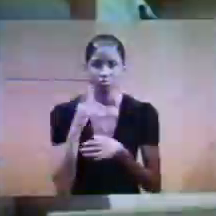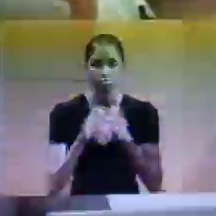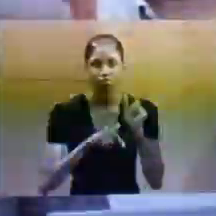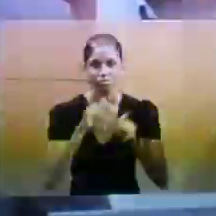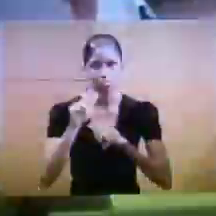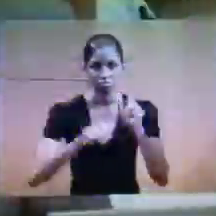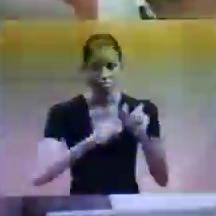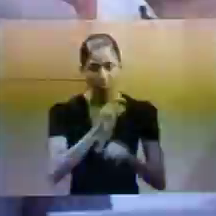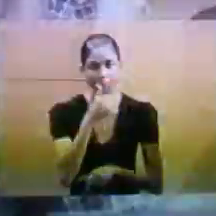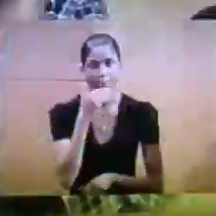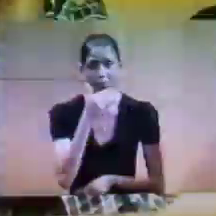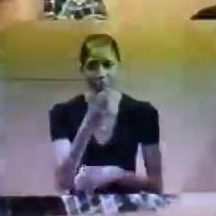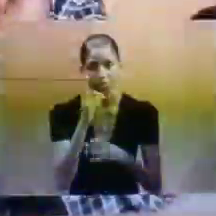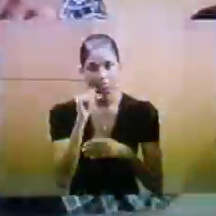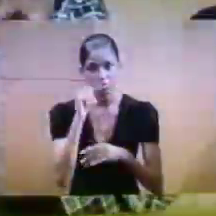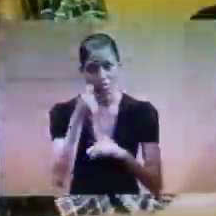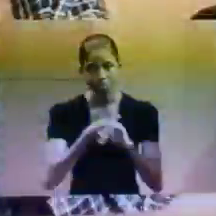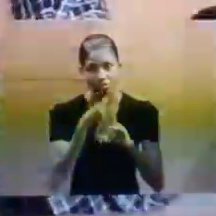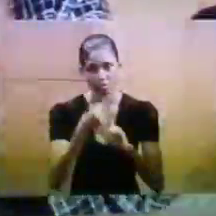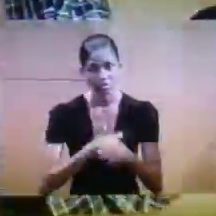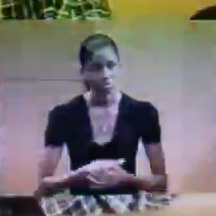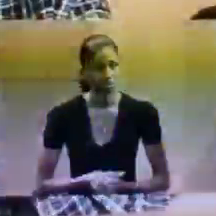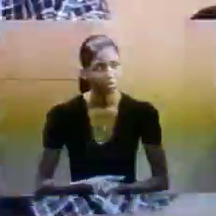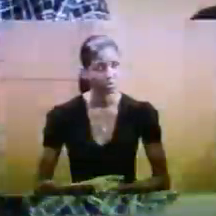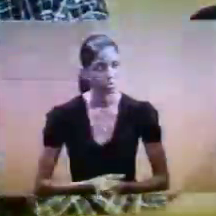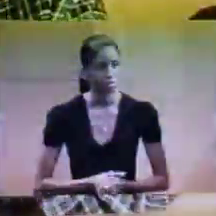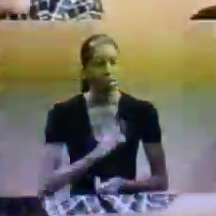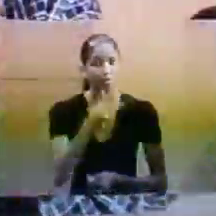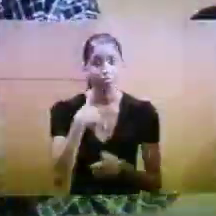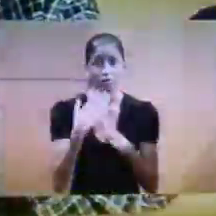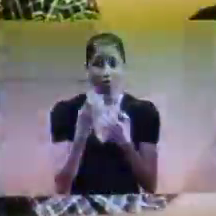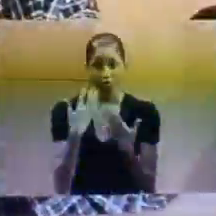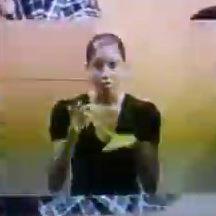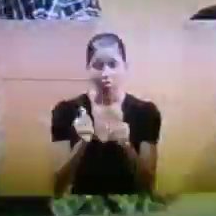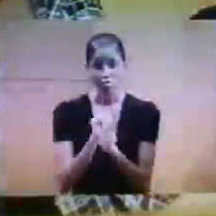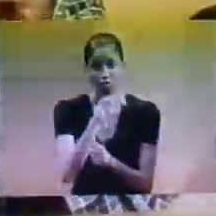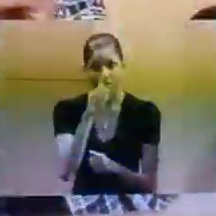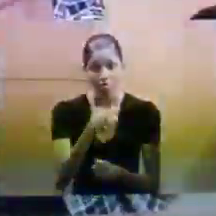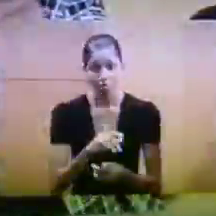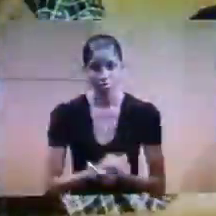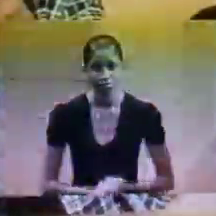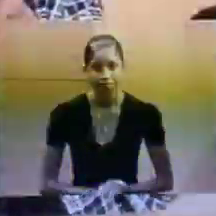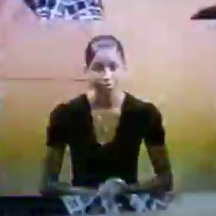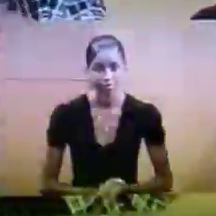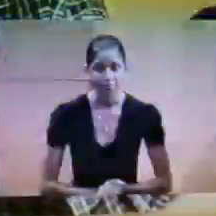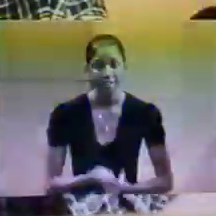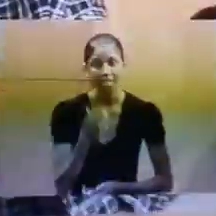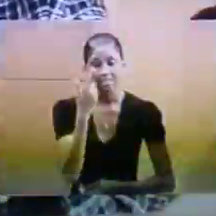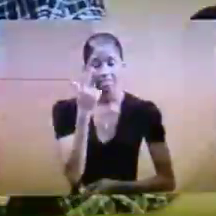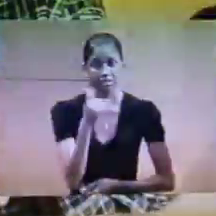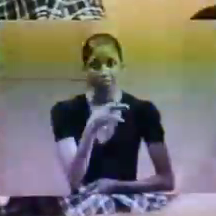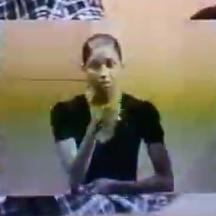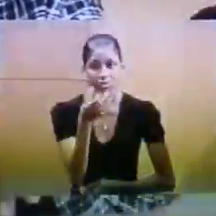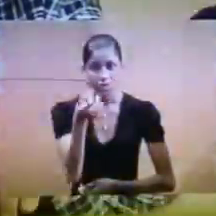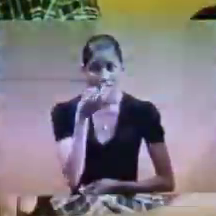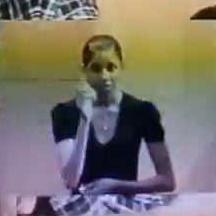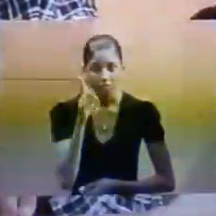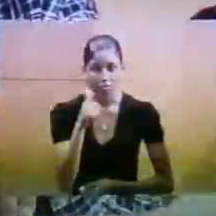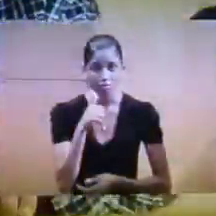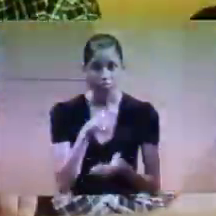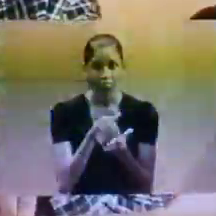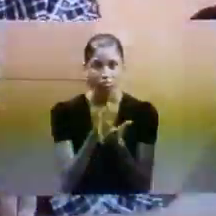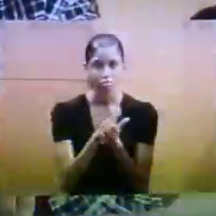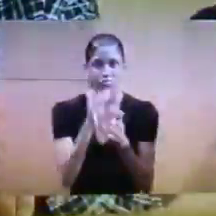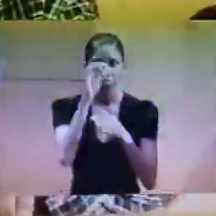Bien. Merci, monsieur. Alors, non, je vais vous terminer par une question. Si vous dites qu'il faut inscrire un contentieux parce qu'il